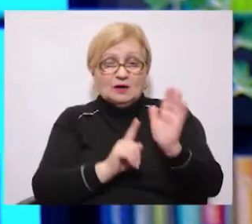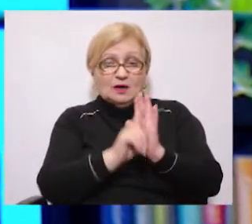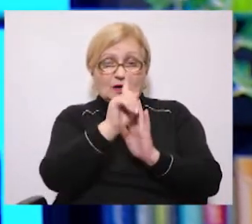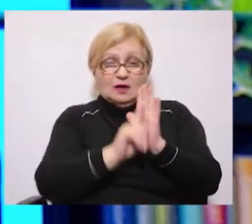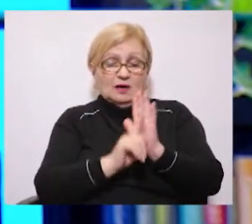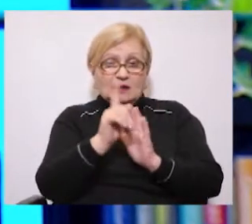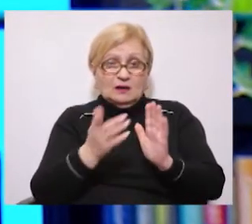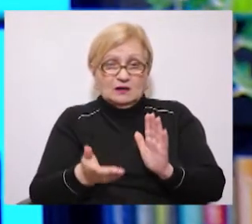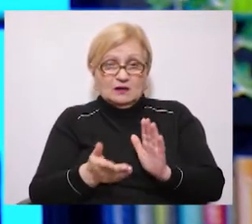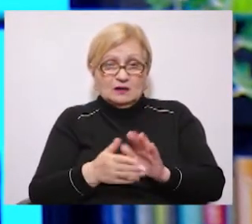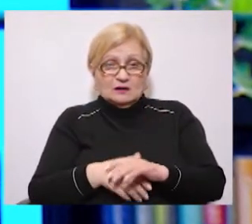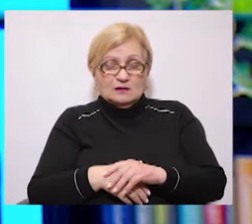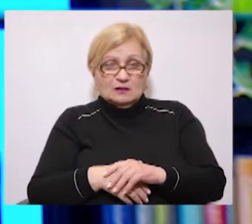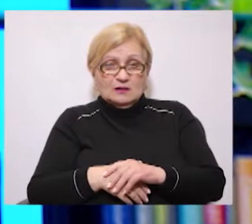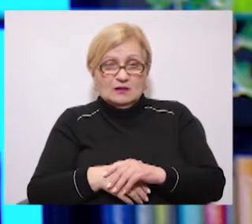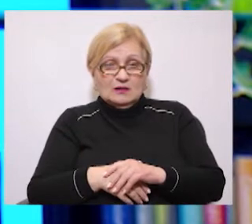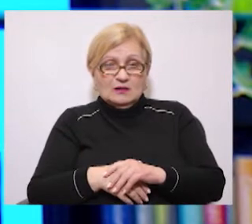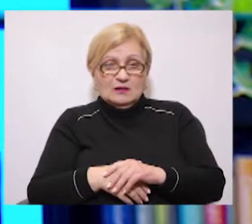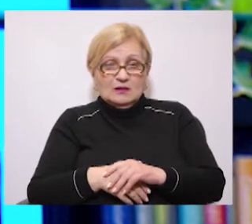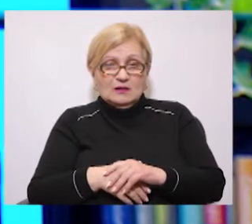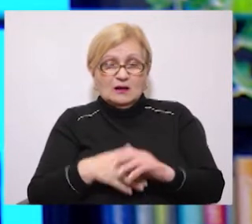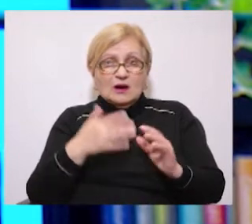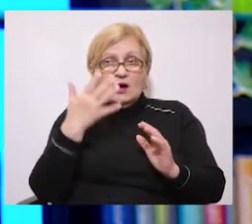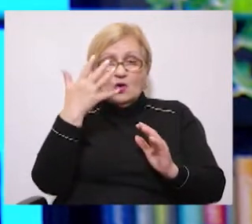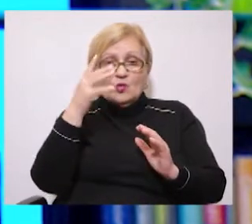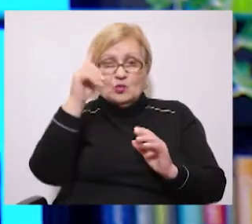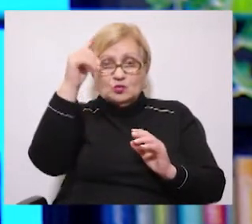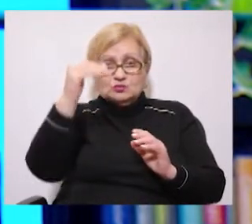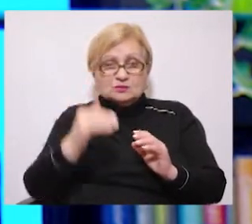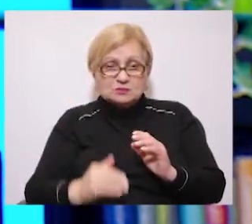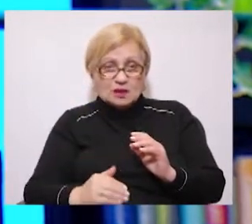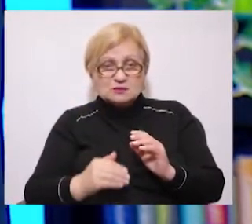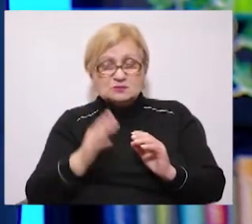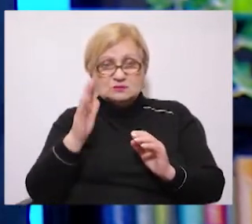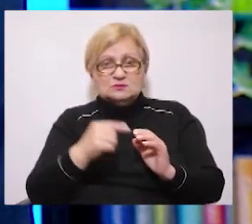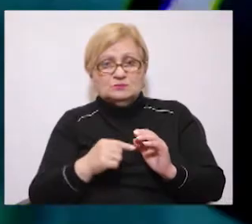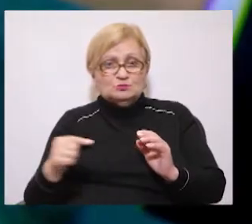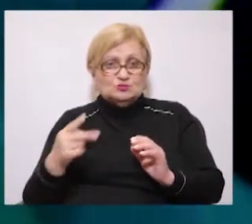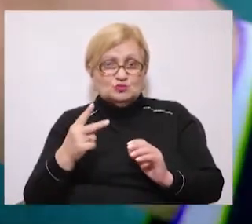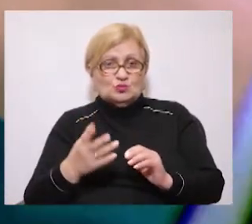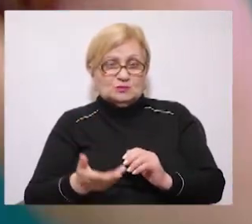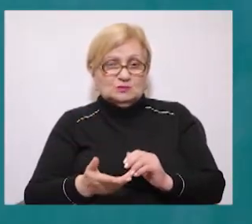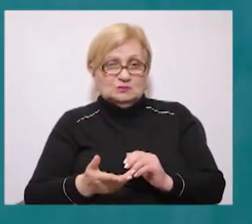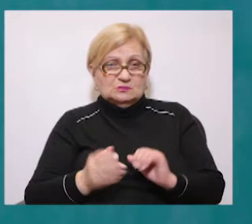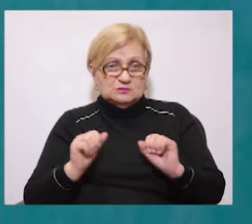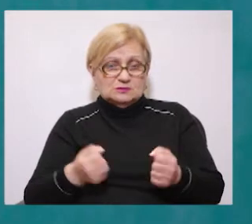სითბოს დავარქვეთ, არ ვიცი, სითბო, ნუ სითბო დავარქვეთ. 5 გრადუსი რო დაიწეს მინუს 2-ია, დიახაც? აი, მინუს